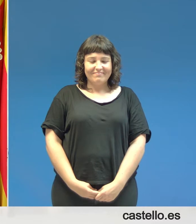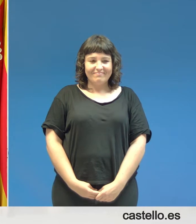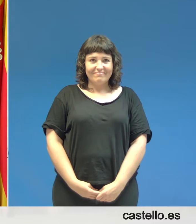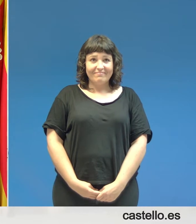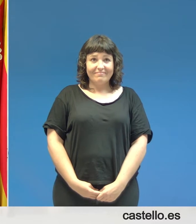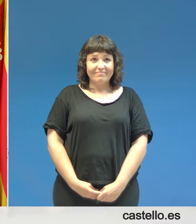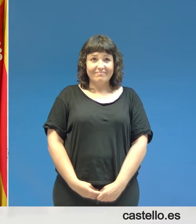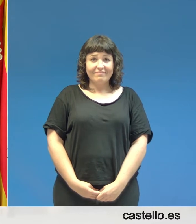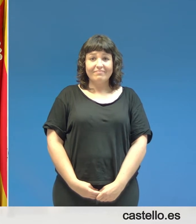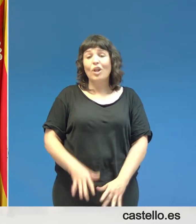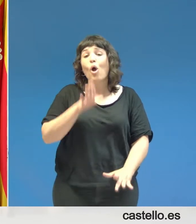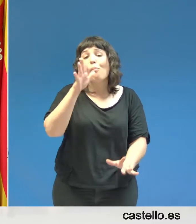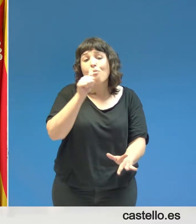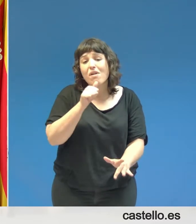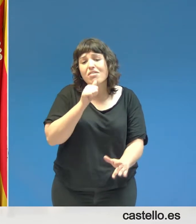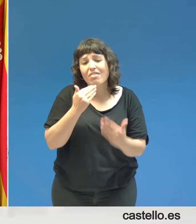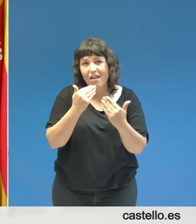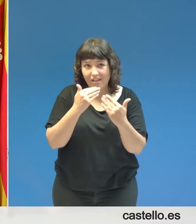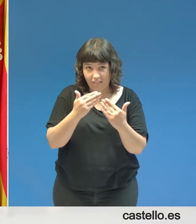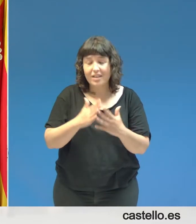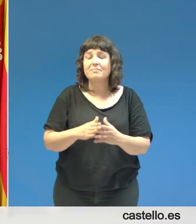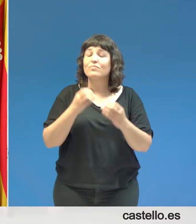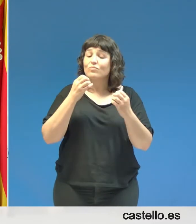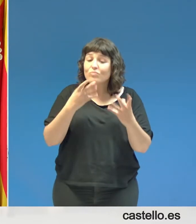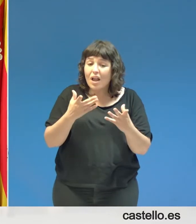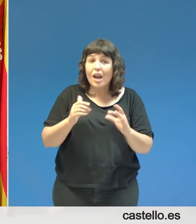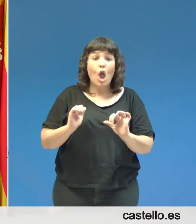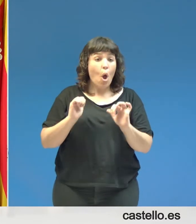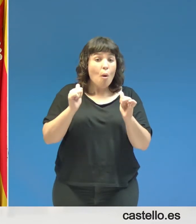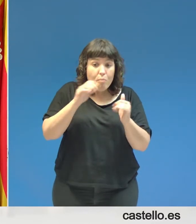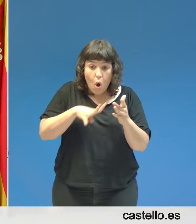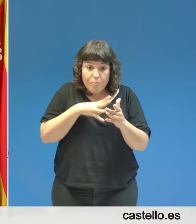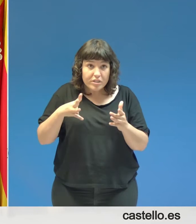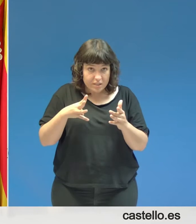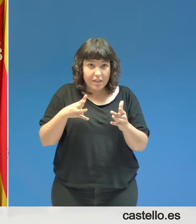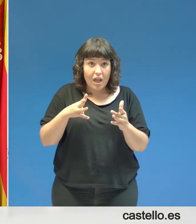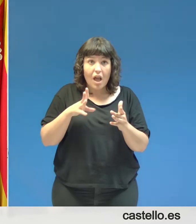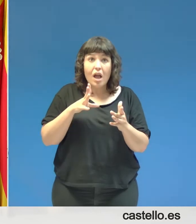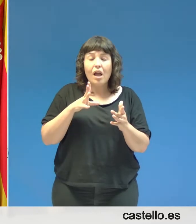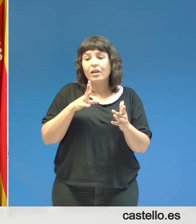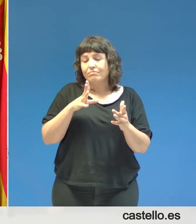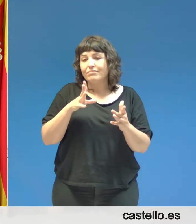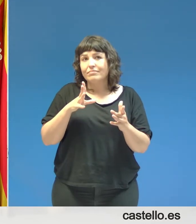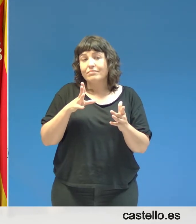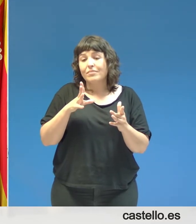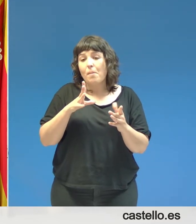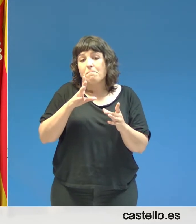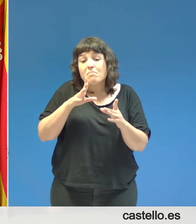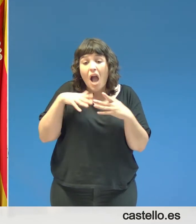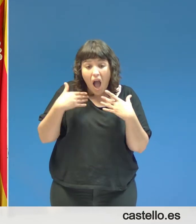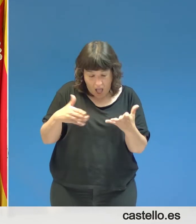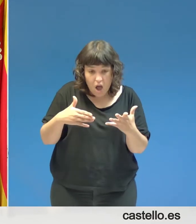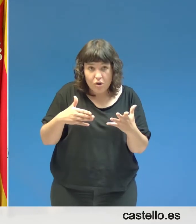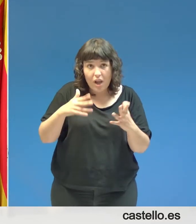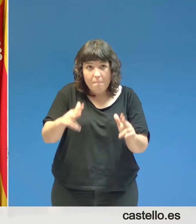De paciència. Bé, i si he començat en uns versos d'Estellers, permeteu-me l'atreviment d'acabar amb uns versos